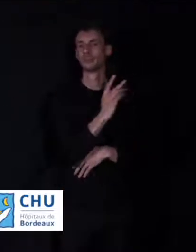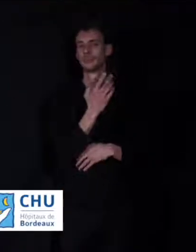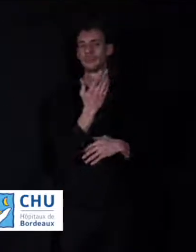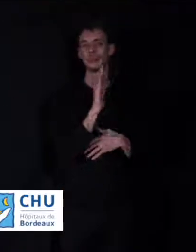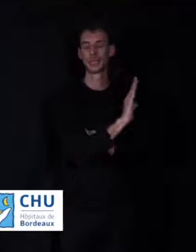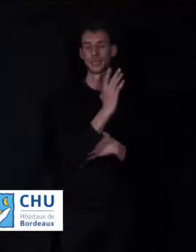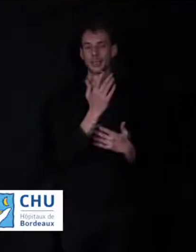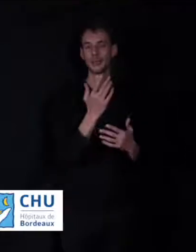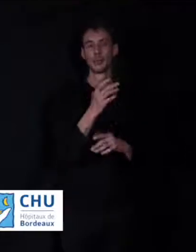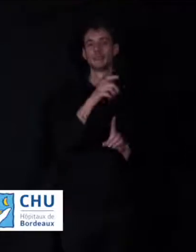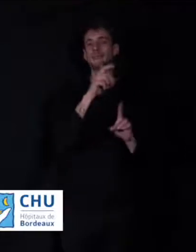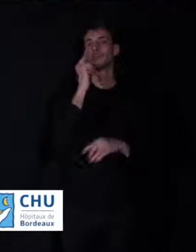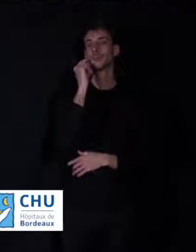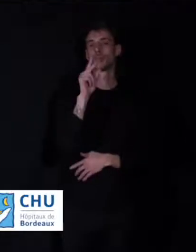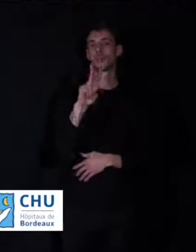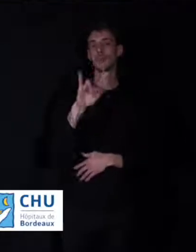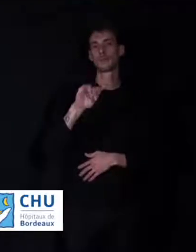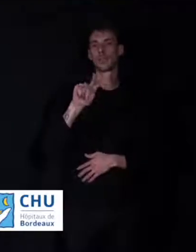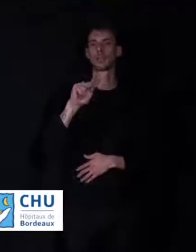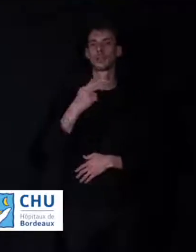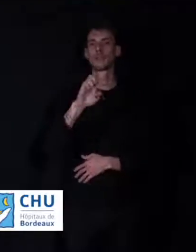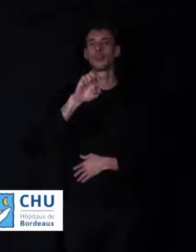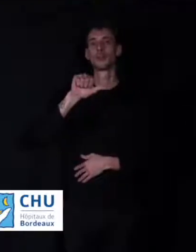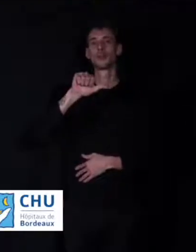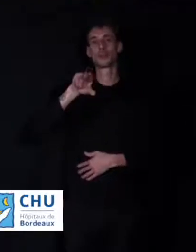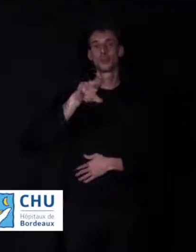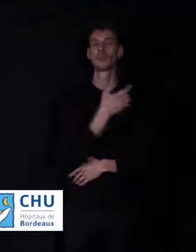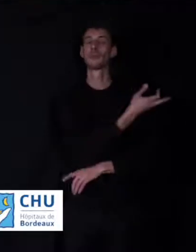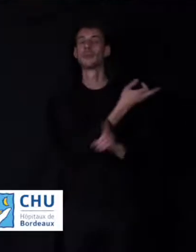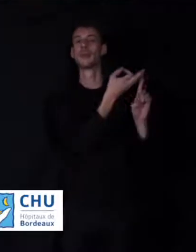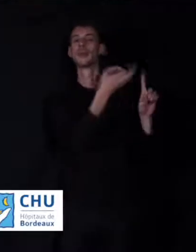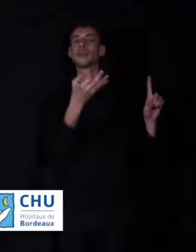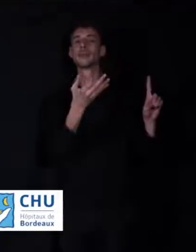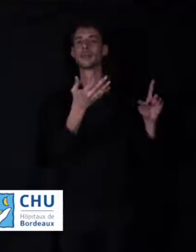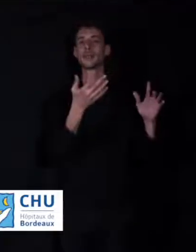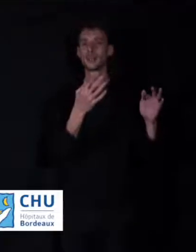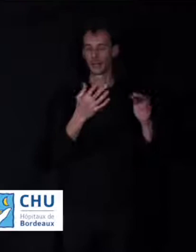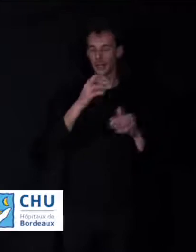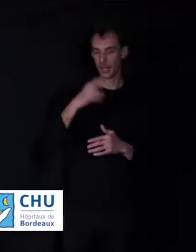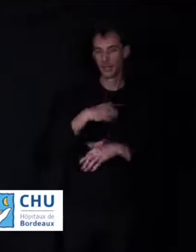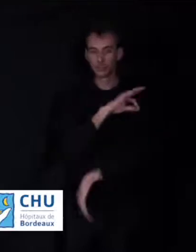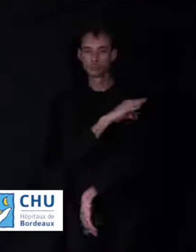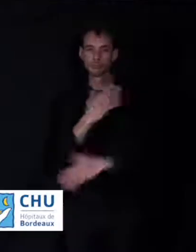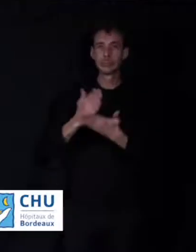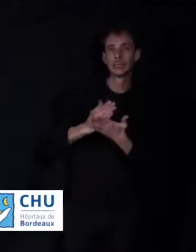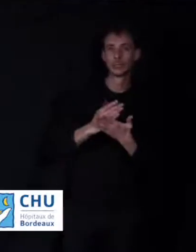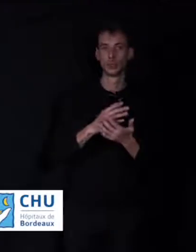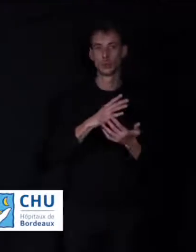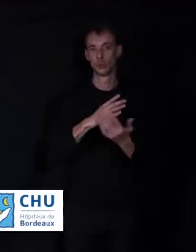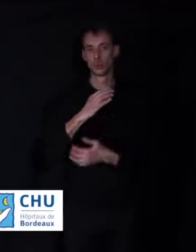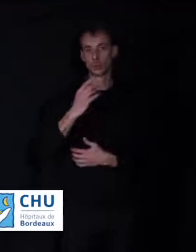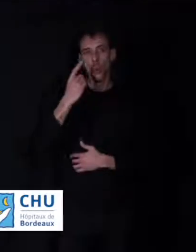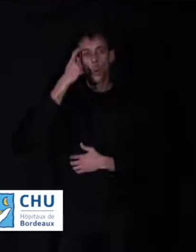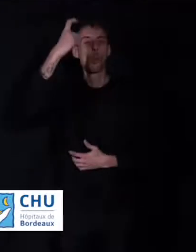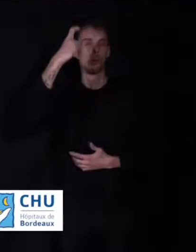M. Vigneault, reposent sur des croyances au nombre de 4, ou des 4